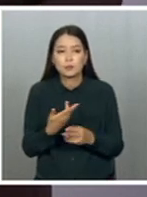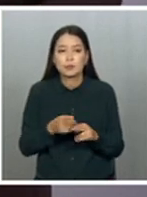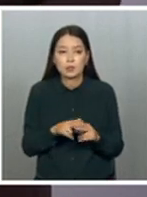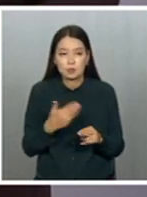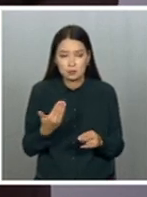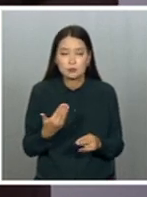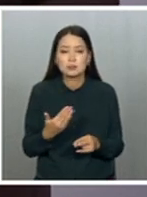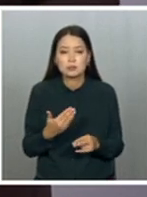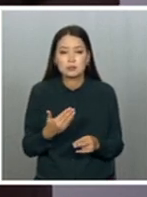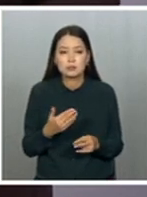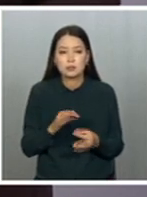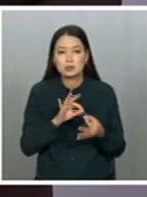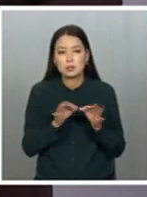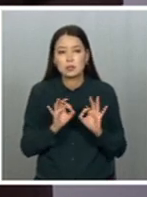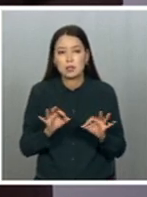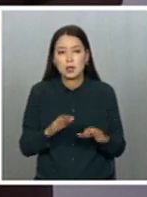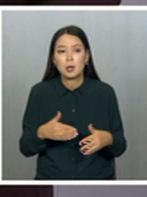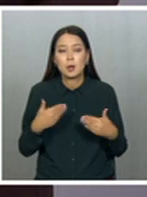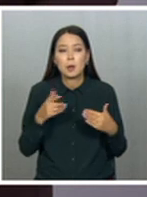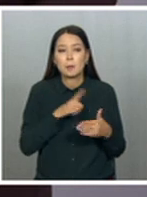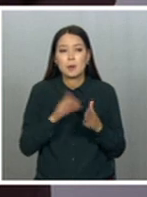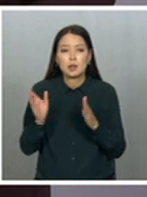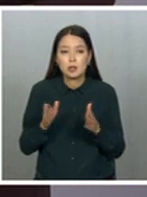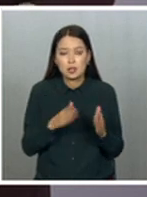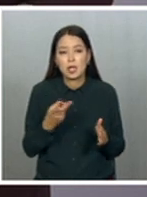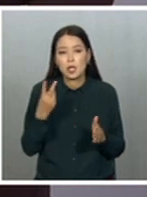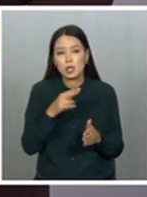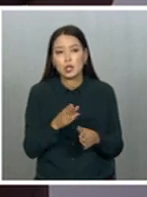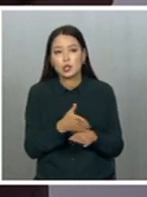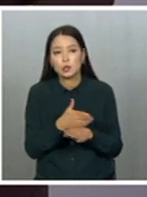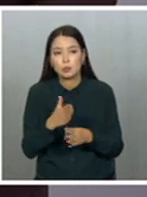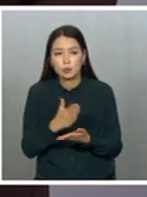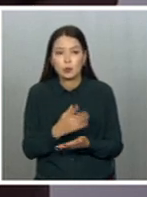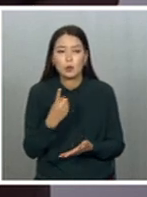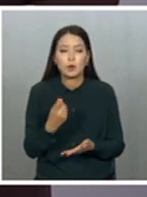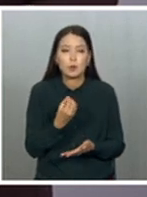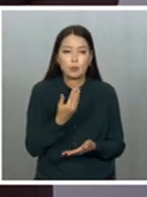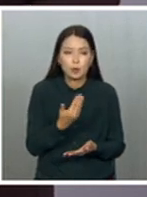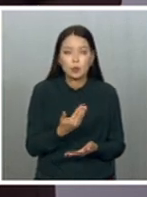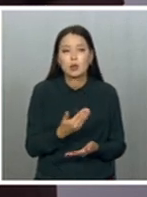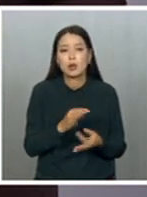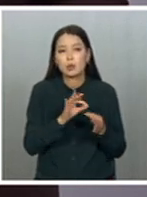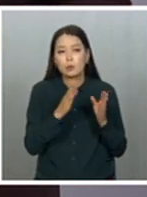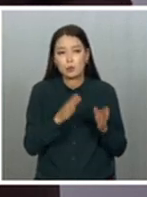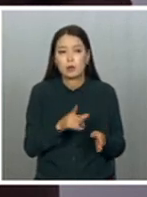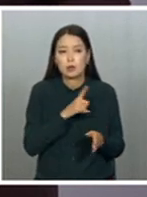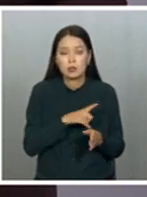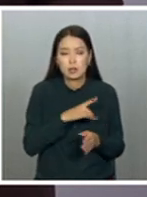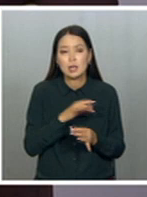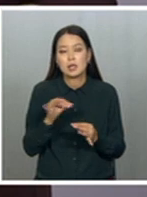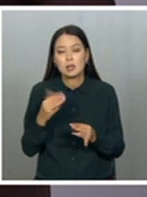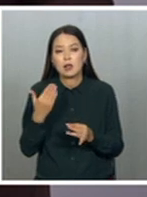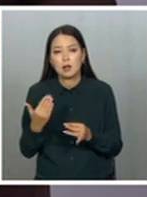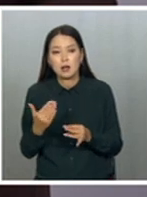жасап өтейік. Мінездеудің оқушылар екі түрі болады. Оның бірі тура мінездеу, екіншісі жанама